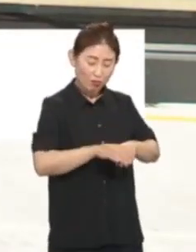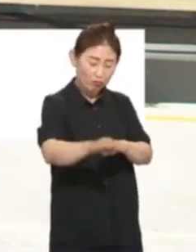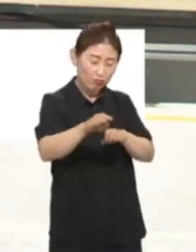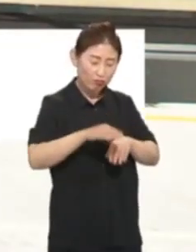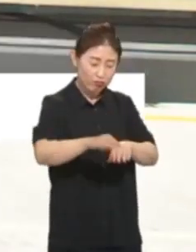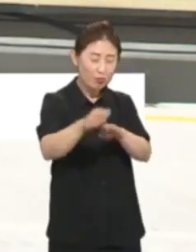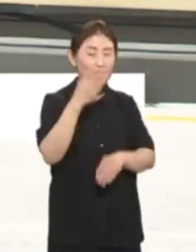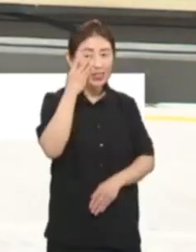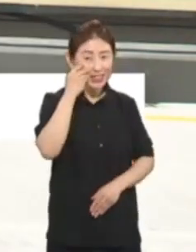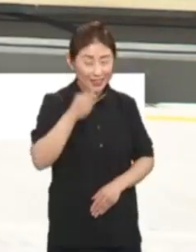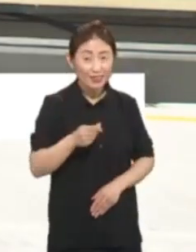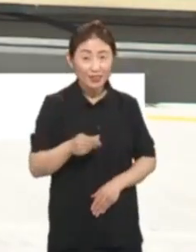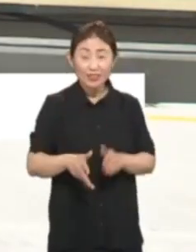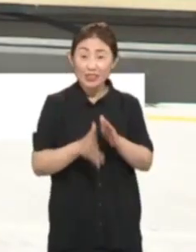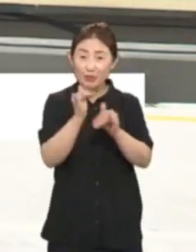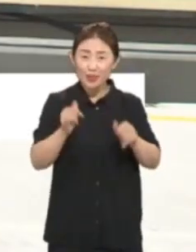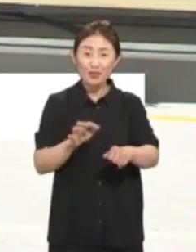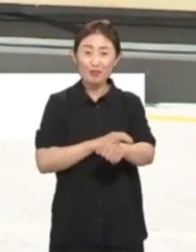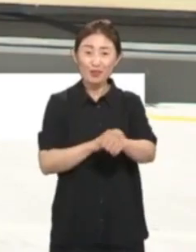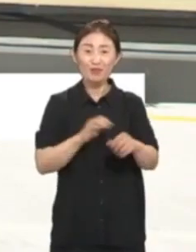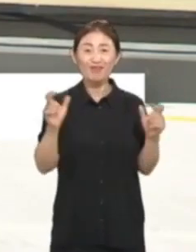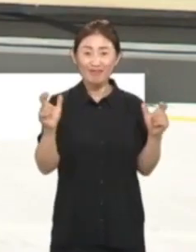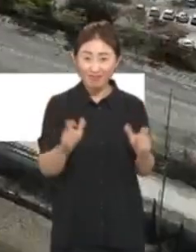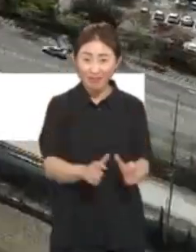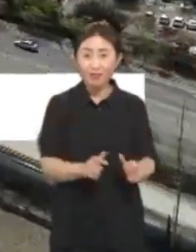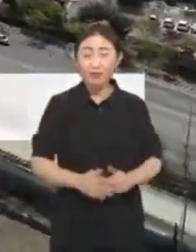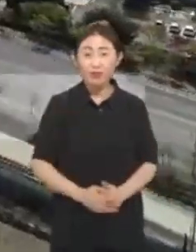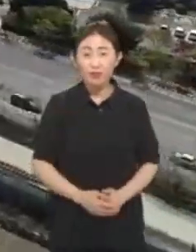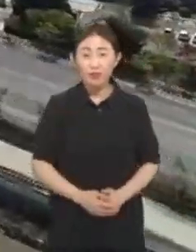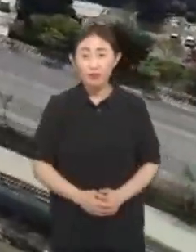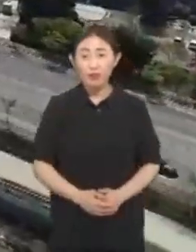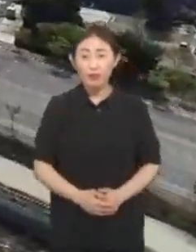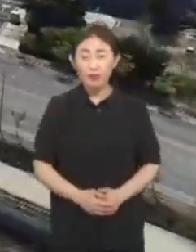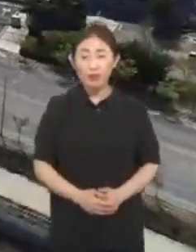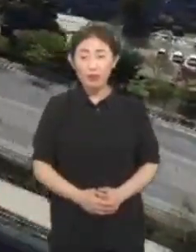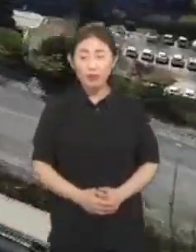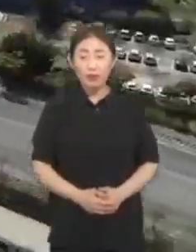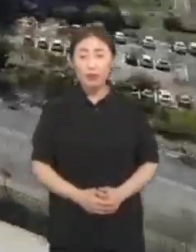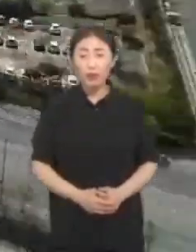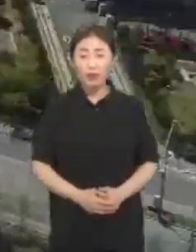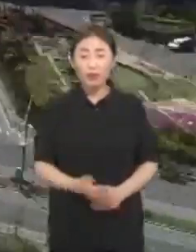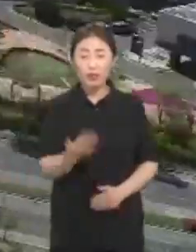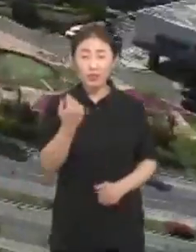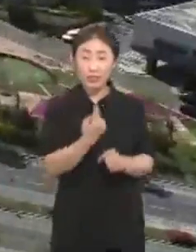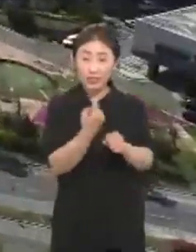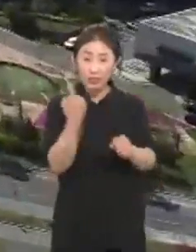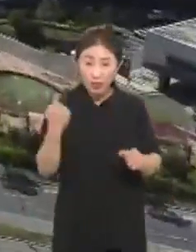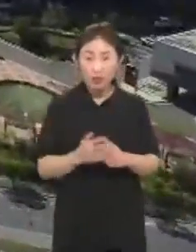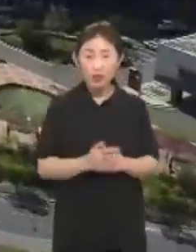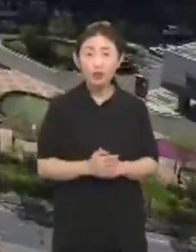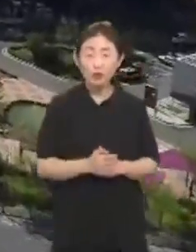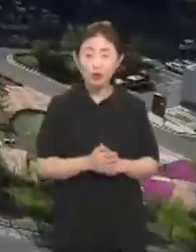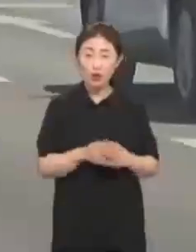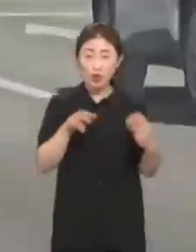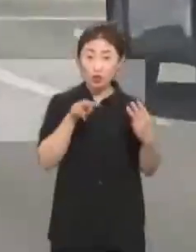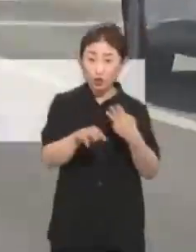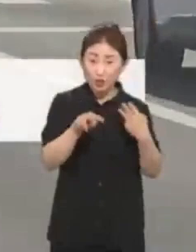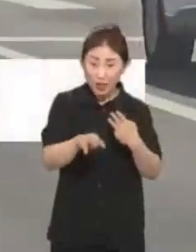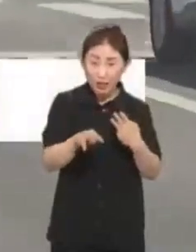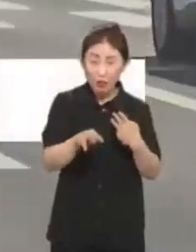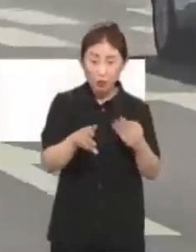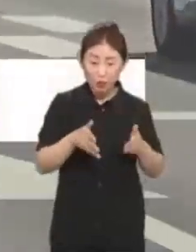있습니다. 시민들의 불편이 많이 해소될 겁니다. 도솔대교 개통에 앞서 지난해에는 왕복